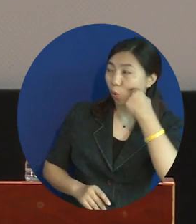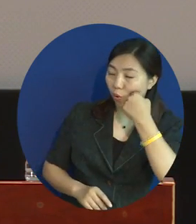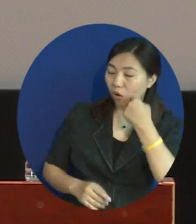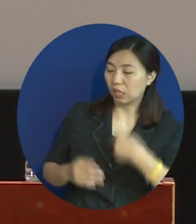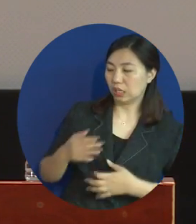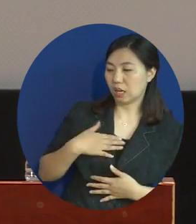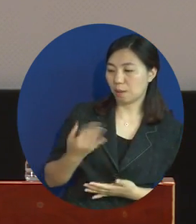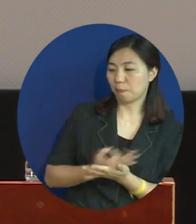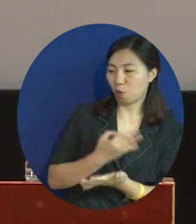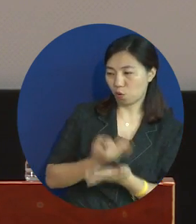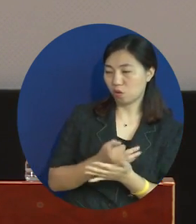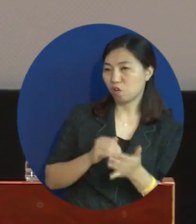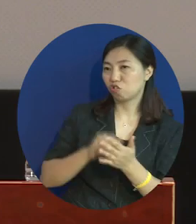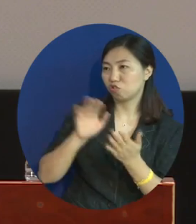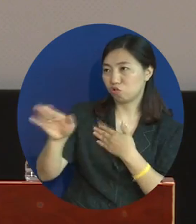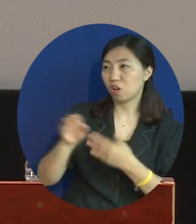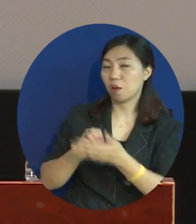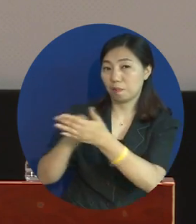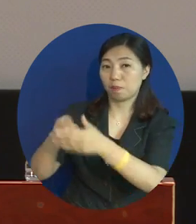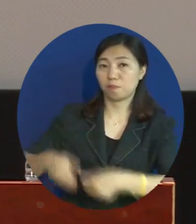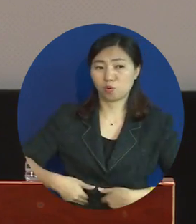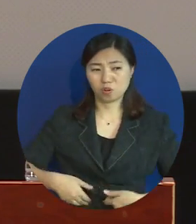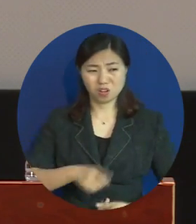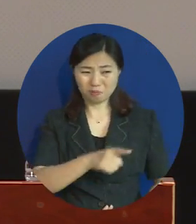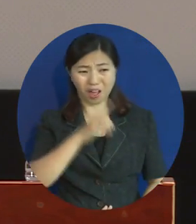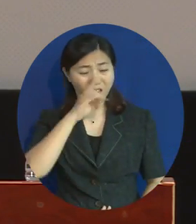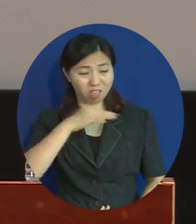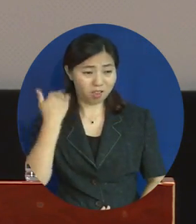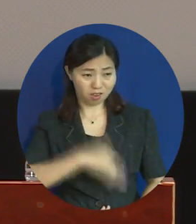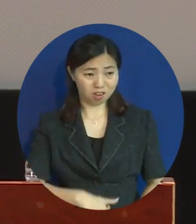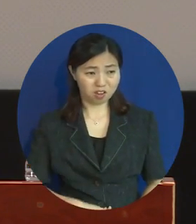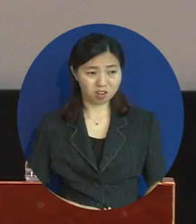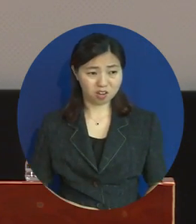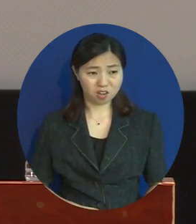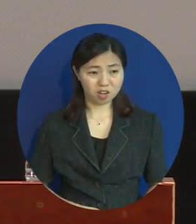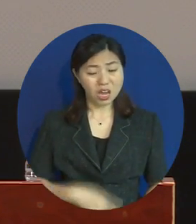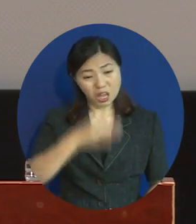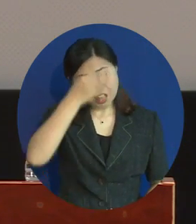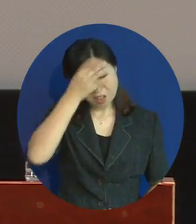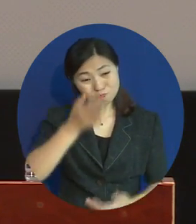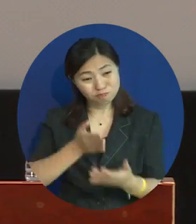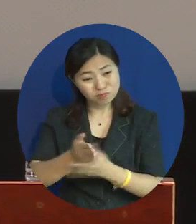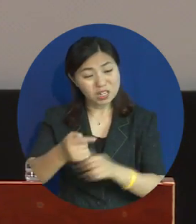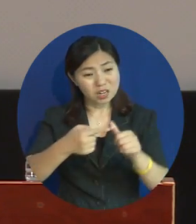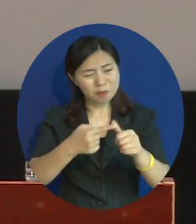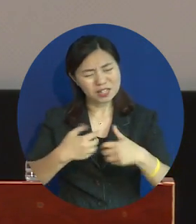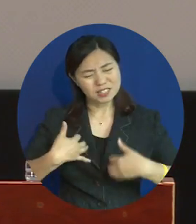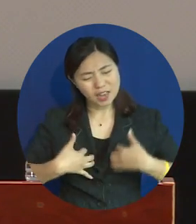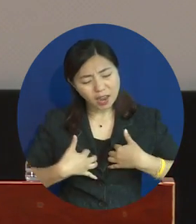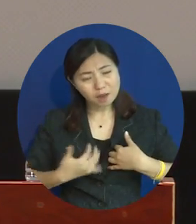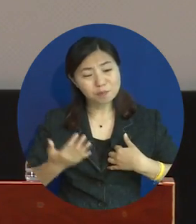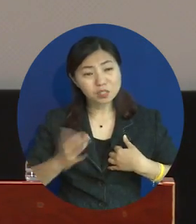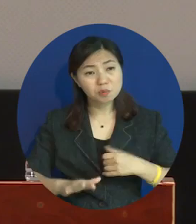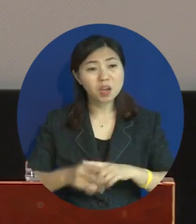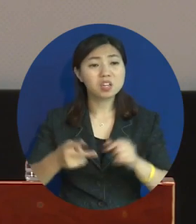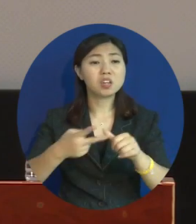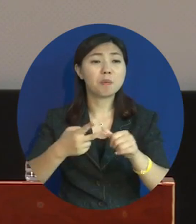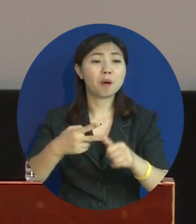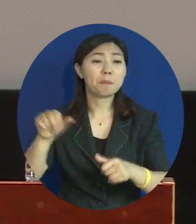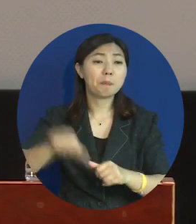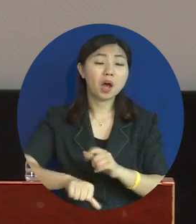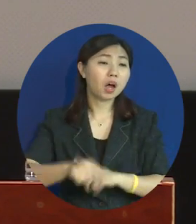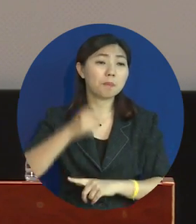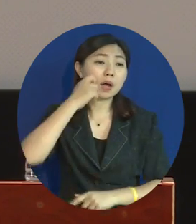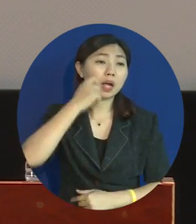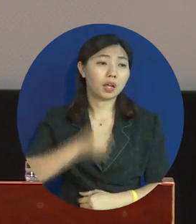제가 벌어서 가야 됩니다. 그래, 안 되면 그건 안 되지. 아무리 재능이 있어도 안 돼. 앞에 1번이 돼도 2번이 안 되면 안 되는 거예요. 그럼 두